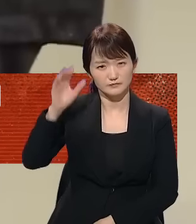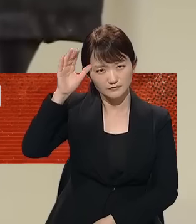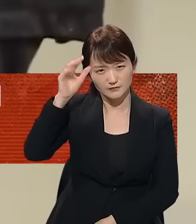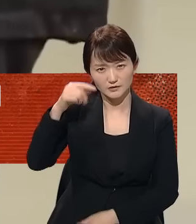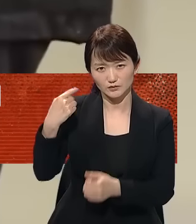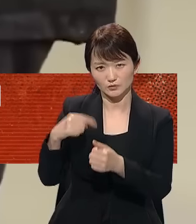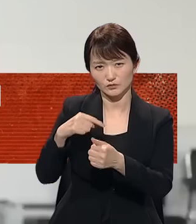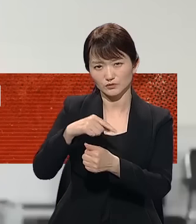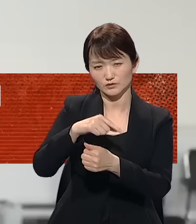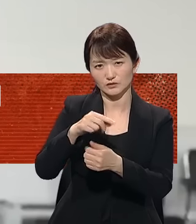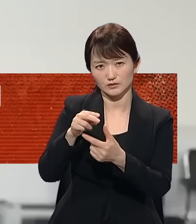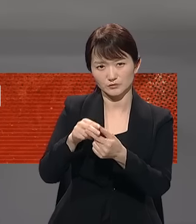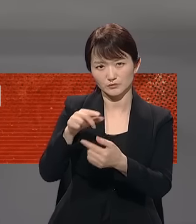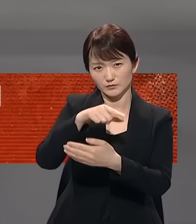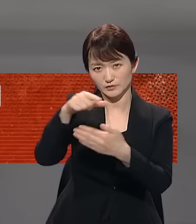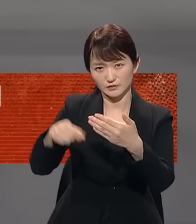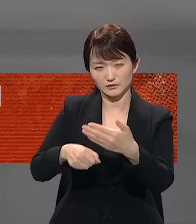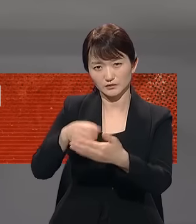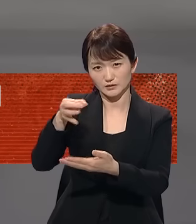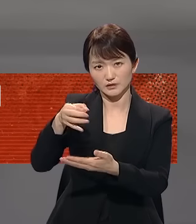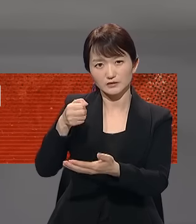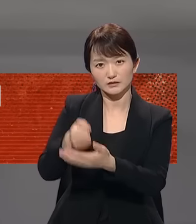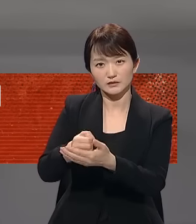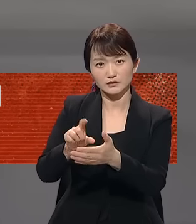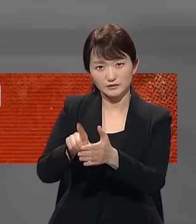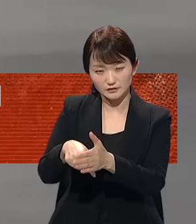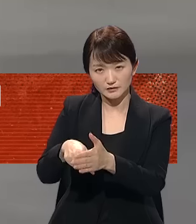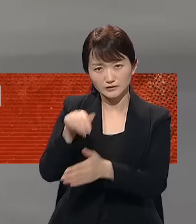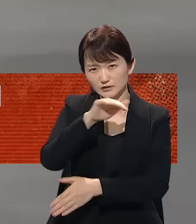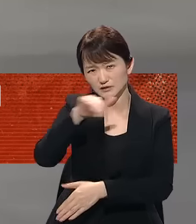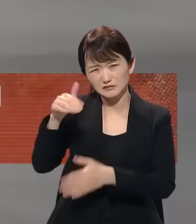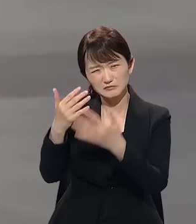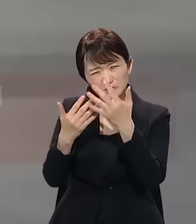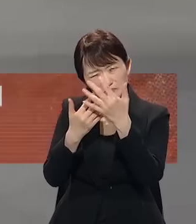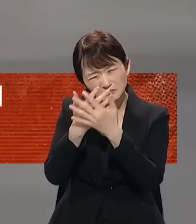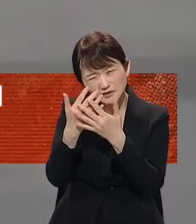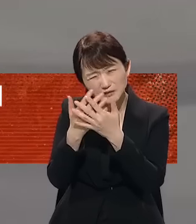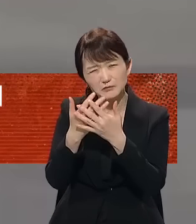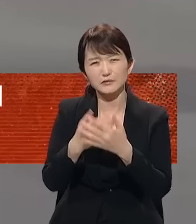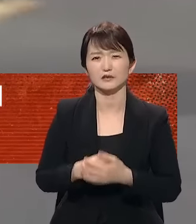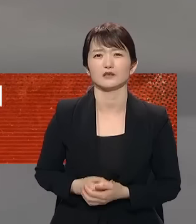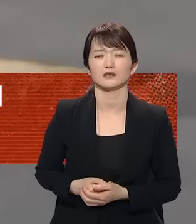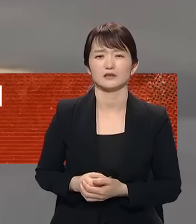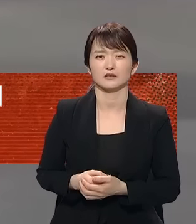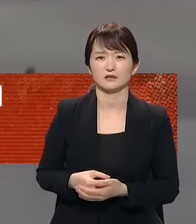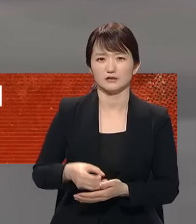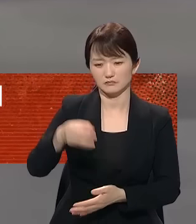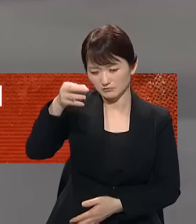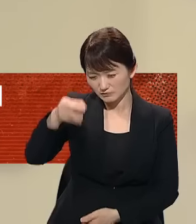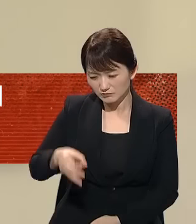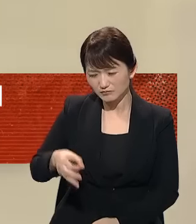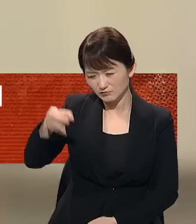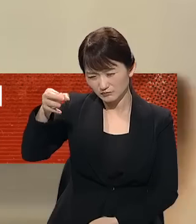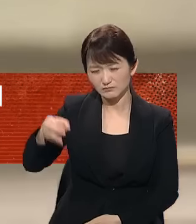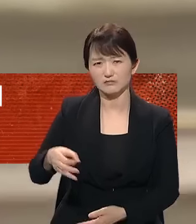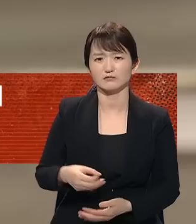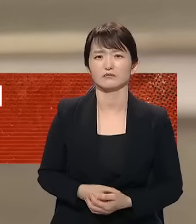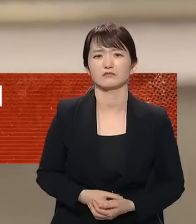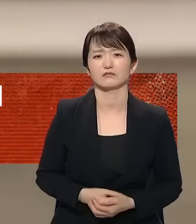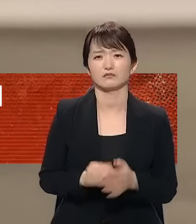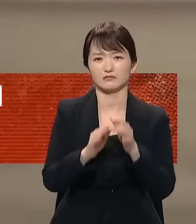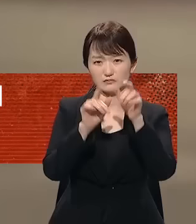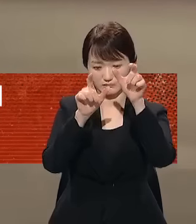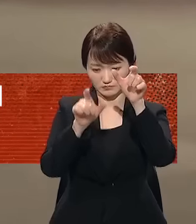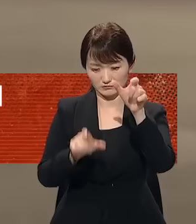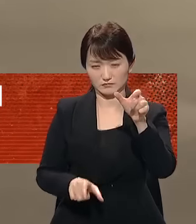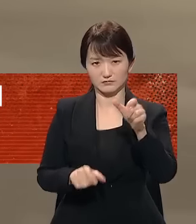가격을 책정할 때 프로그램을 짜는 기준도 명확하지 않고 주먹구구식으로 가격을 뻥튀기 했다고 합니다. 그러면서 댓글에